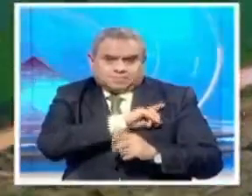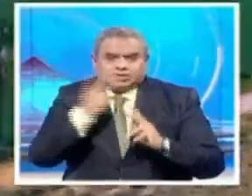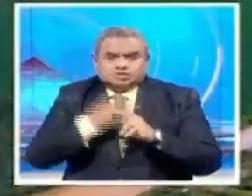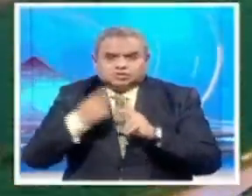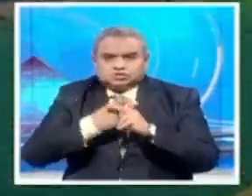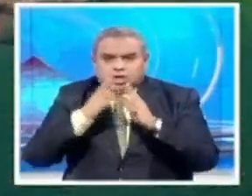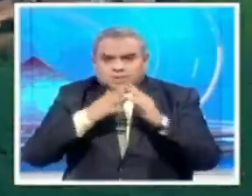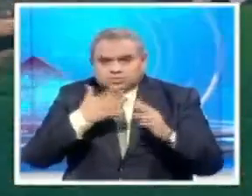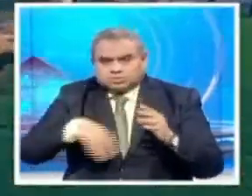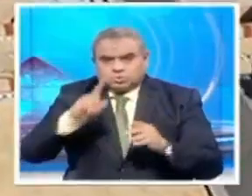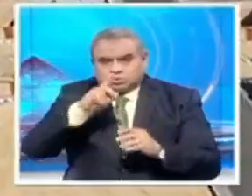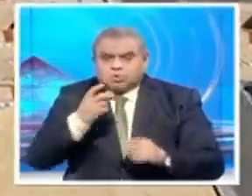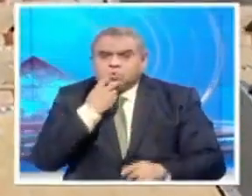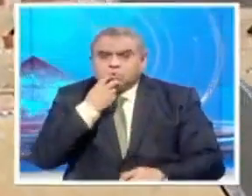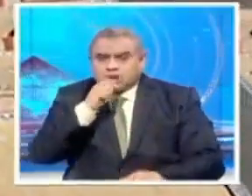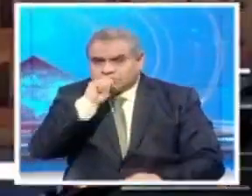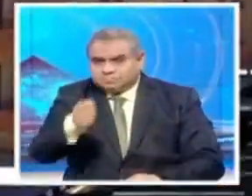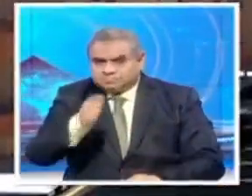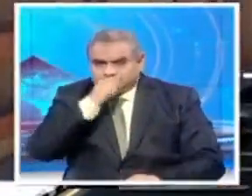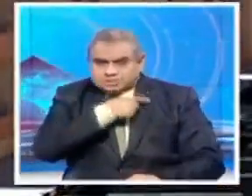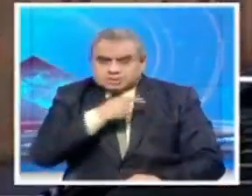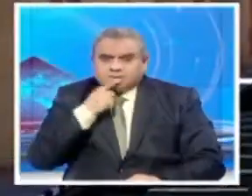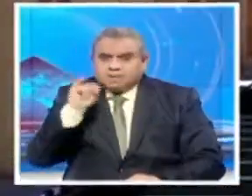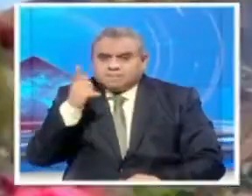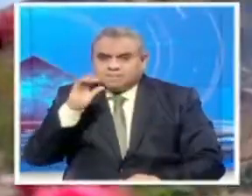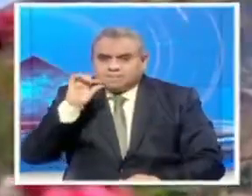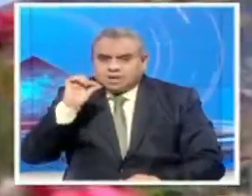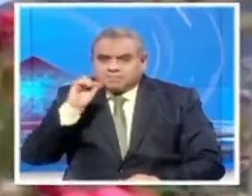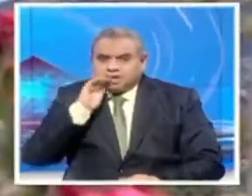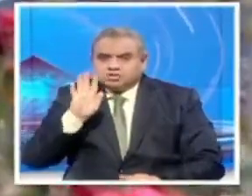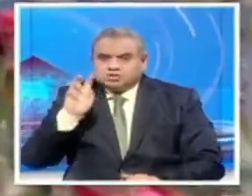للمصريين. محمد شلآمي، التلفزيون المصري.